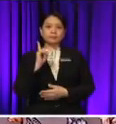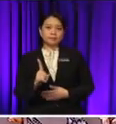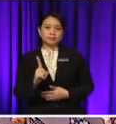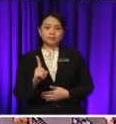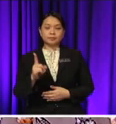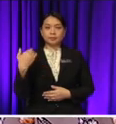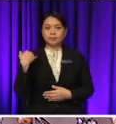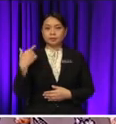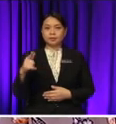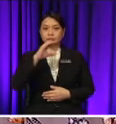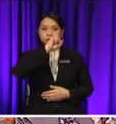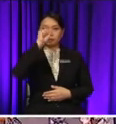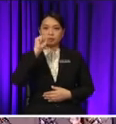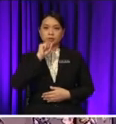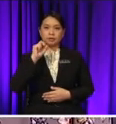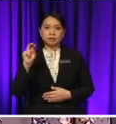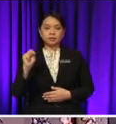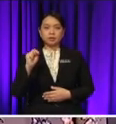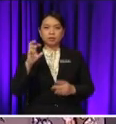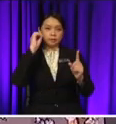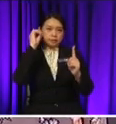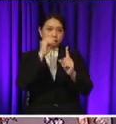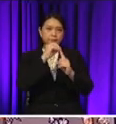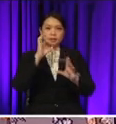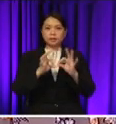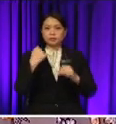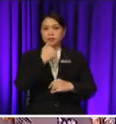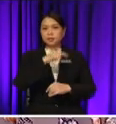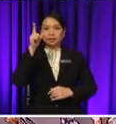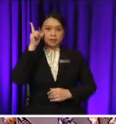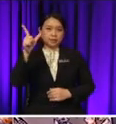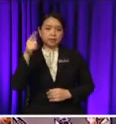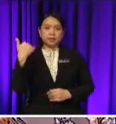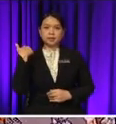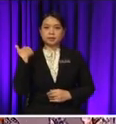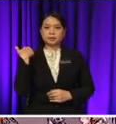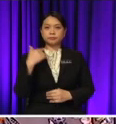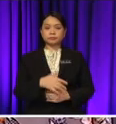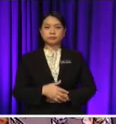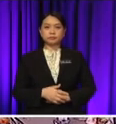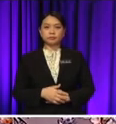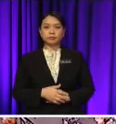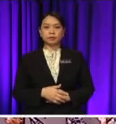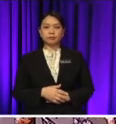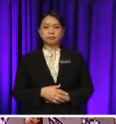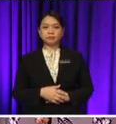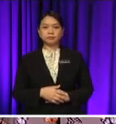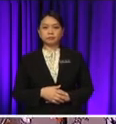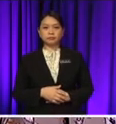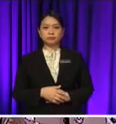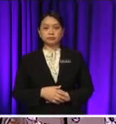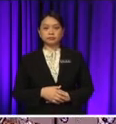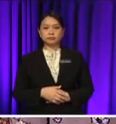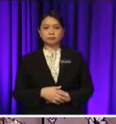objektif oke yang mana Kalau kita lihat Sebenarnya ada tiga ras yang diuji Aras rendah sederhana dan